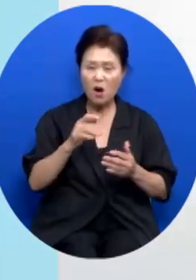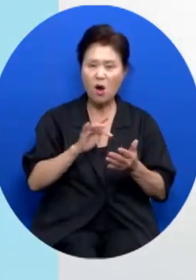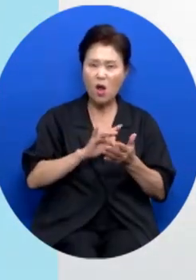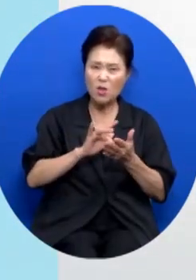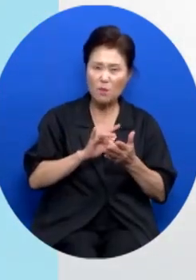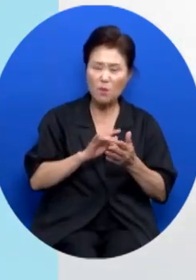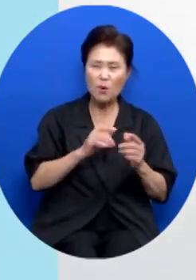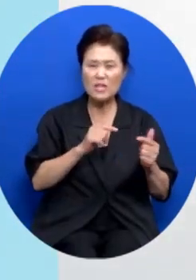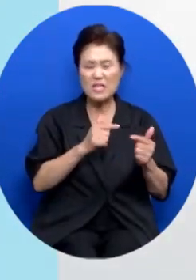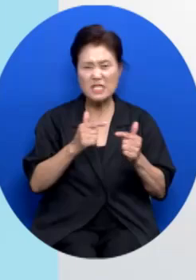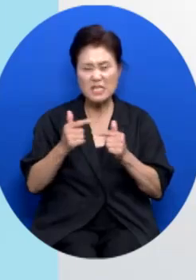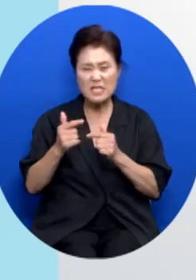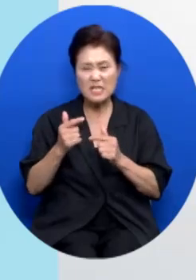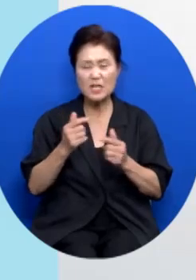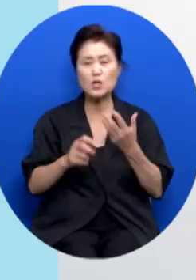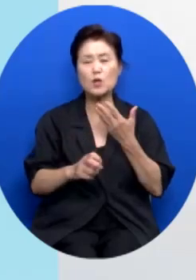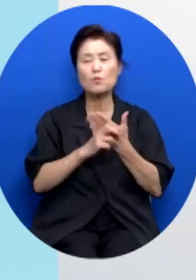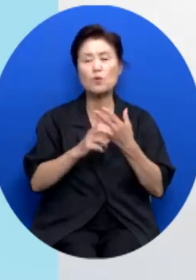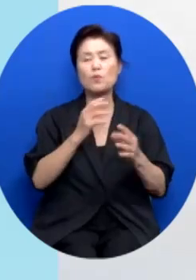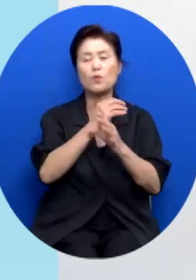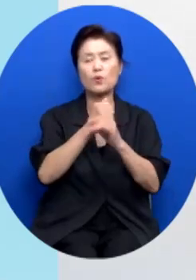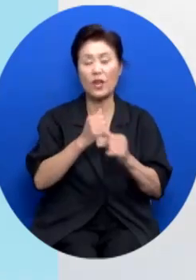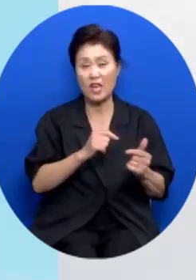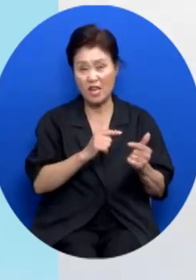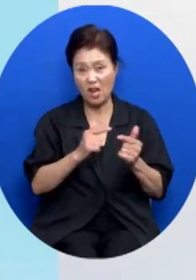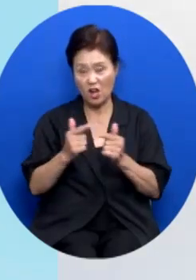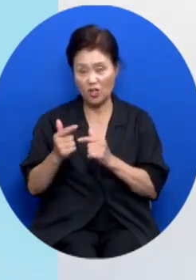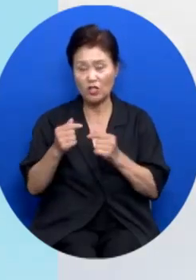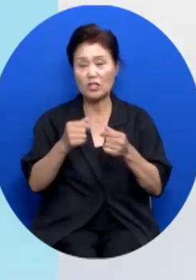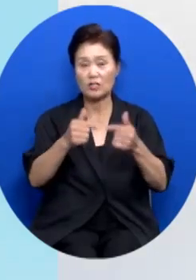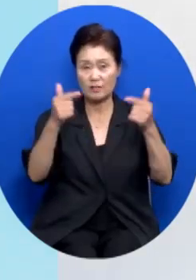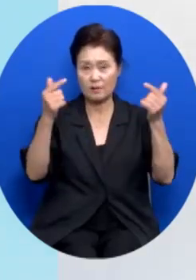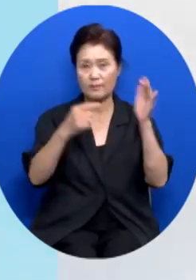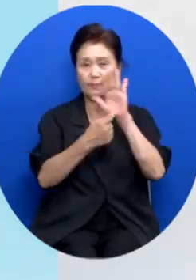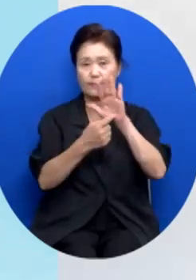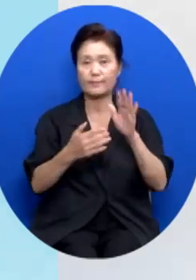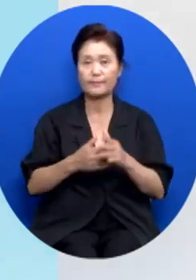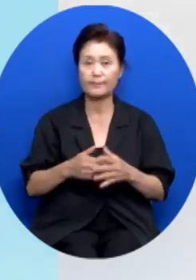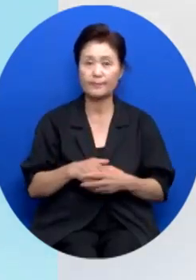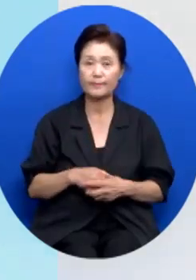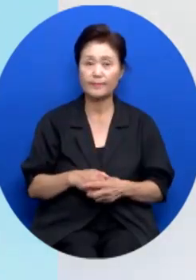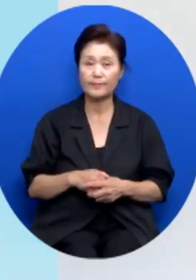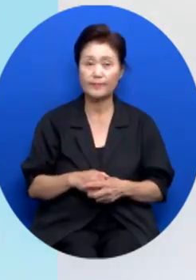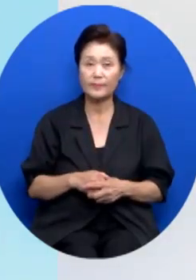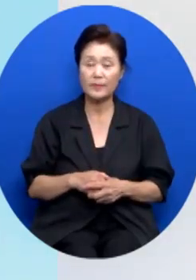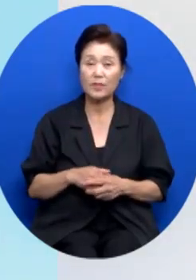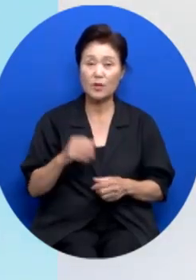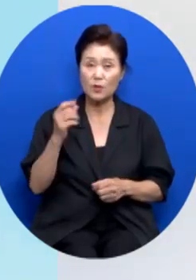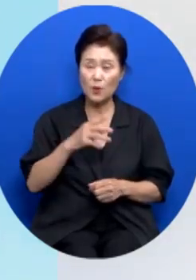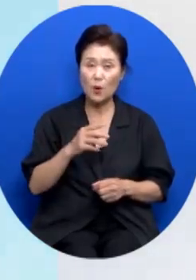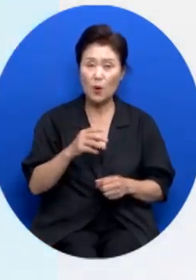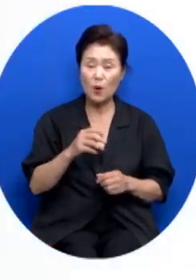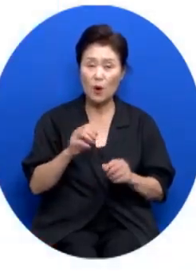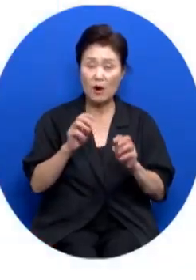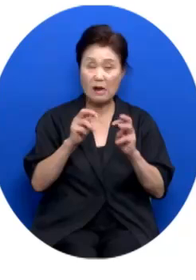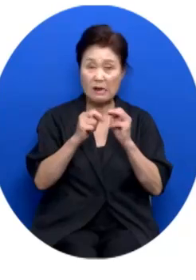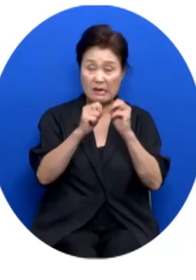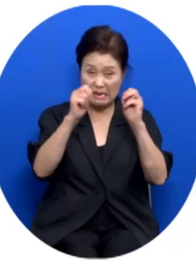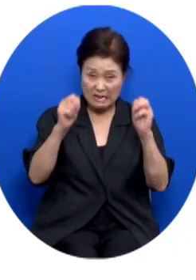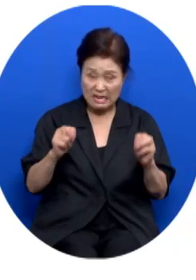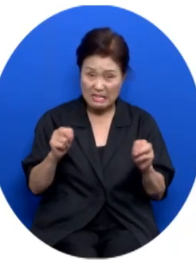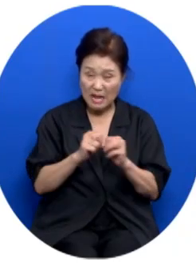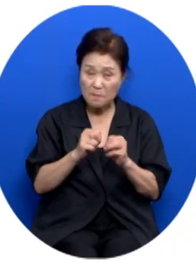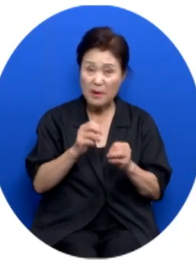서비스 부당 계약과 관련된 분쟁 조정 신청이 대폭 증가한 것으로 나타났습니다 또 단말기 값을 거짓으로